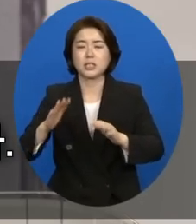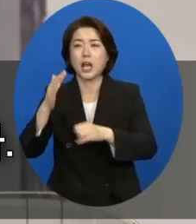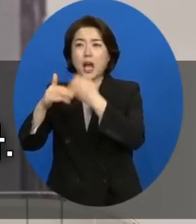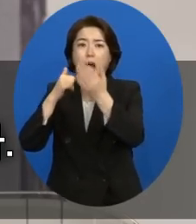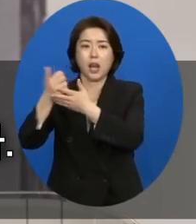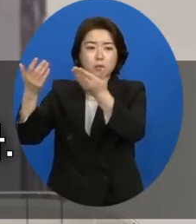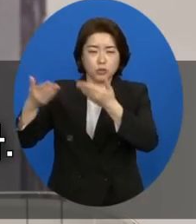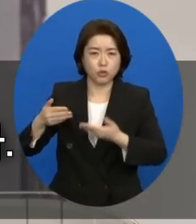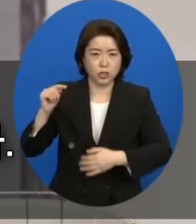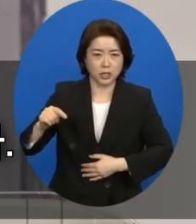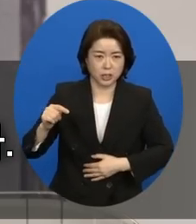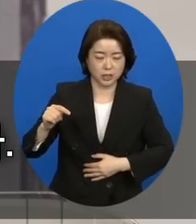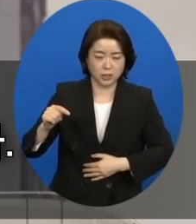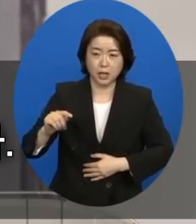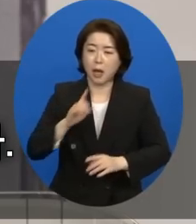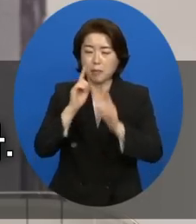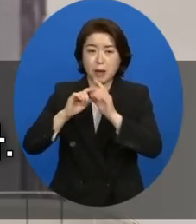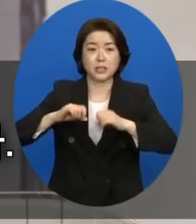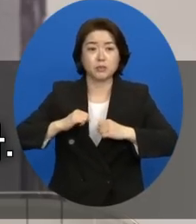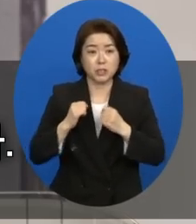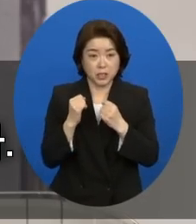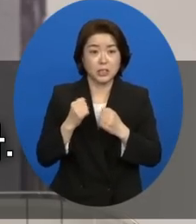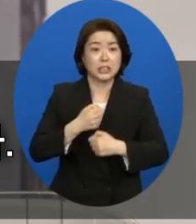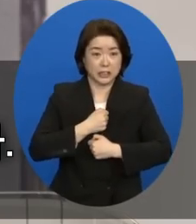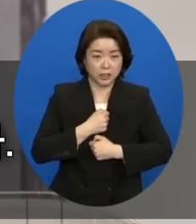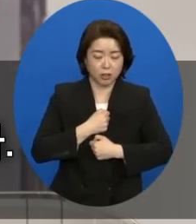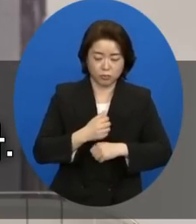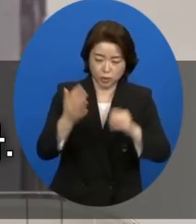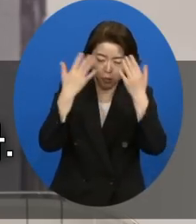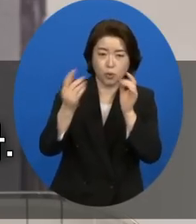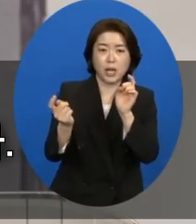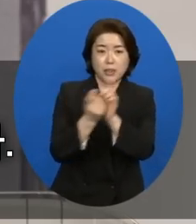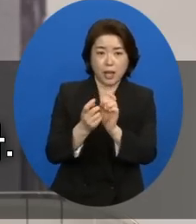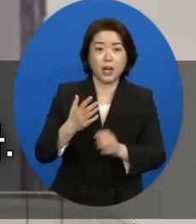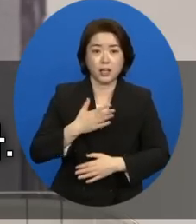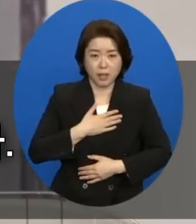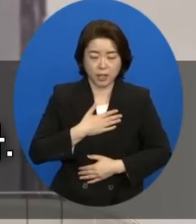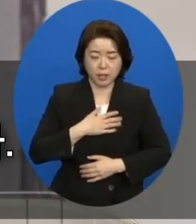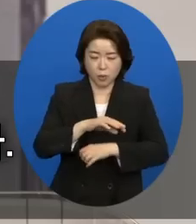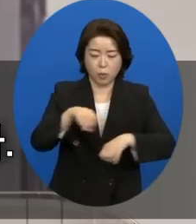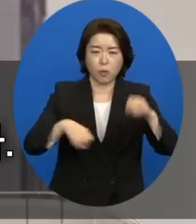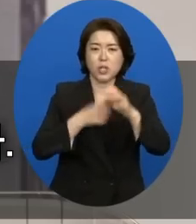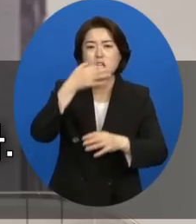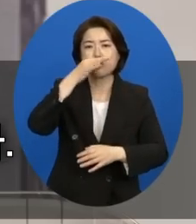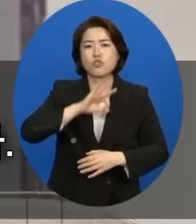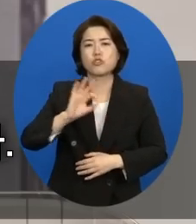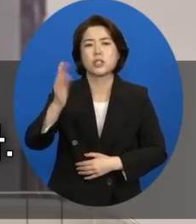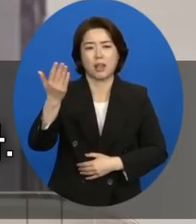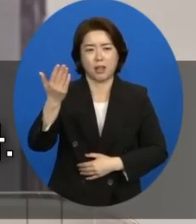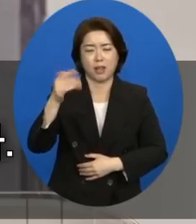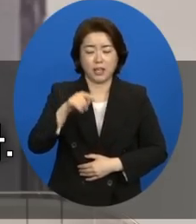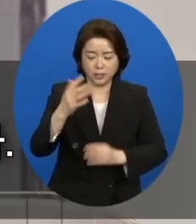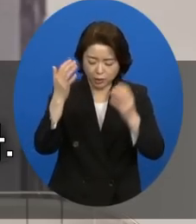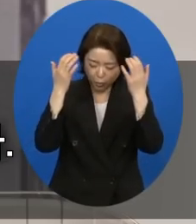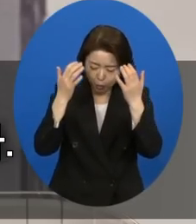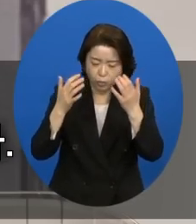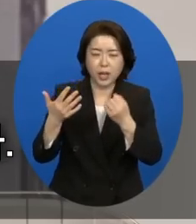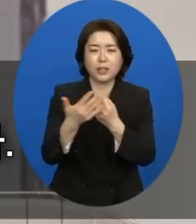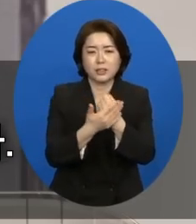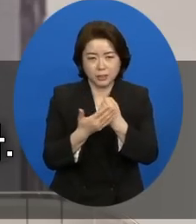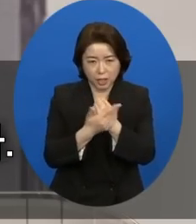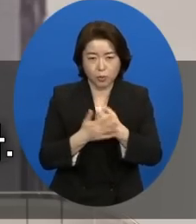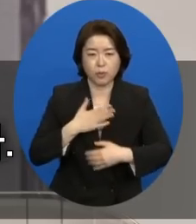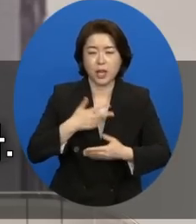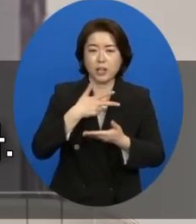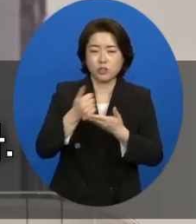계기가 고난이었다 것입니다 71절 고난을 당한 것이 내게는 오히려 유익하게 되었습니다 그 고난 때문에 나는 는